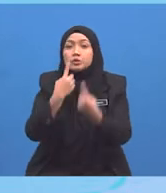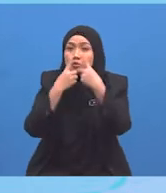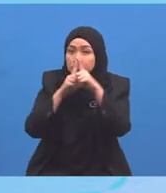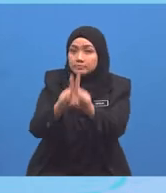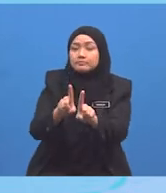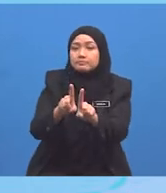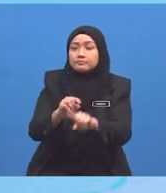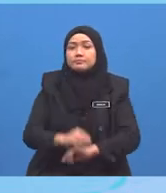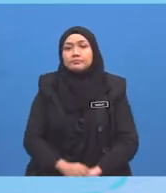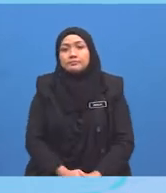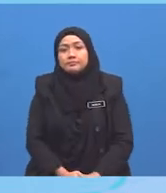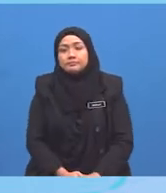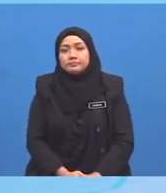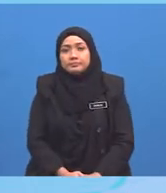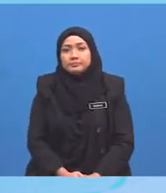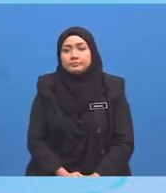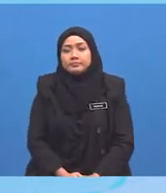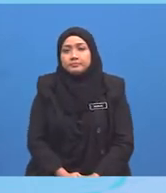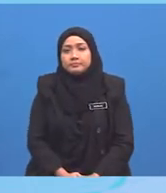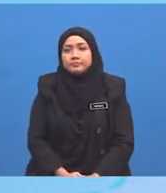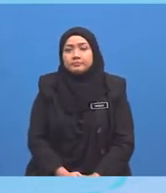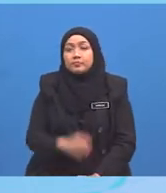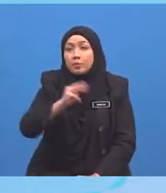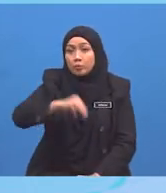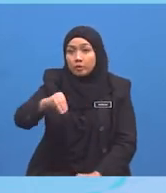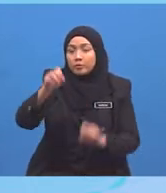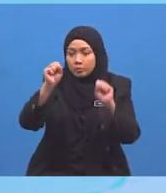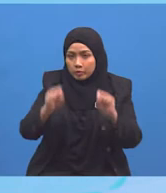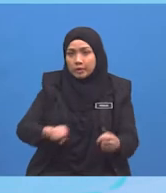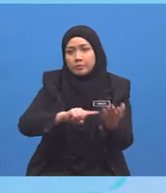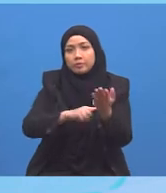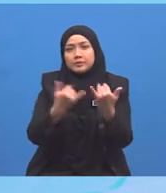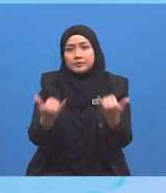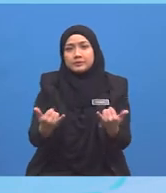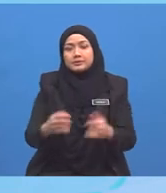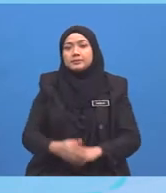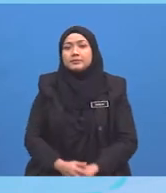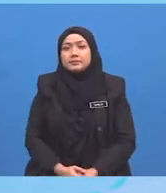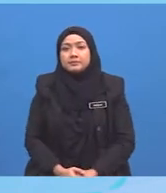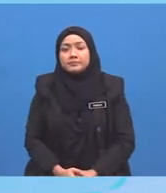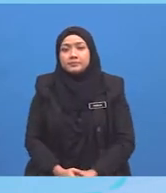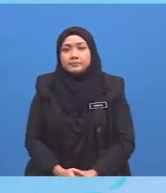kedua ini. Anda boleh mula menjawab sekarang.